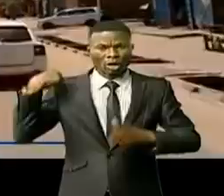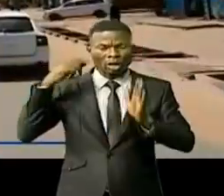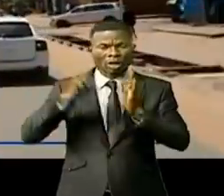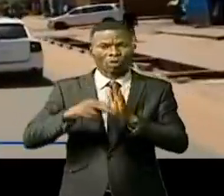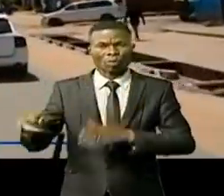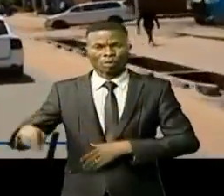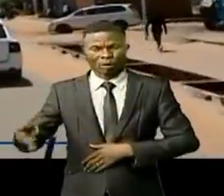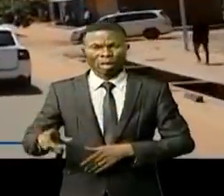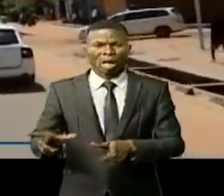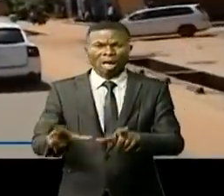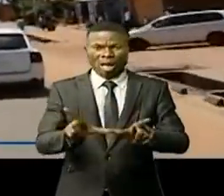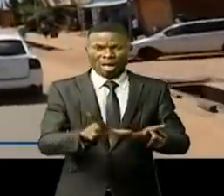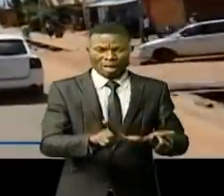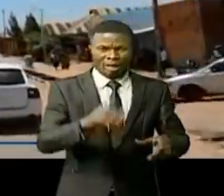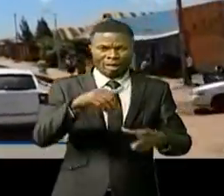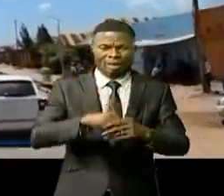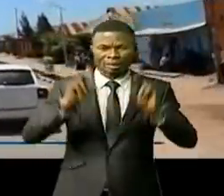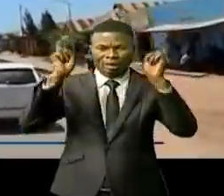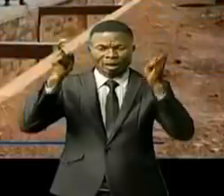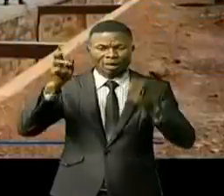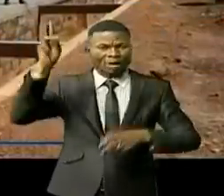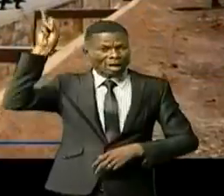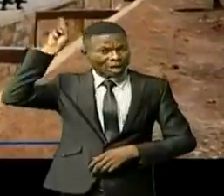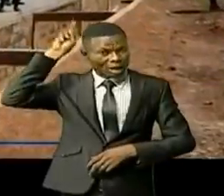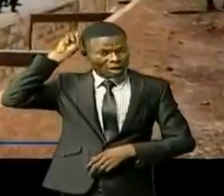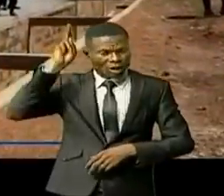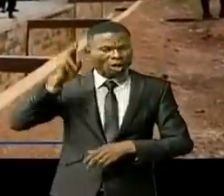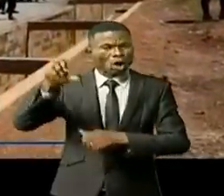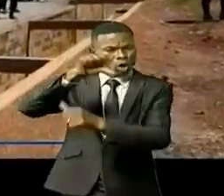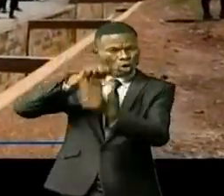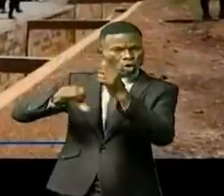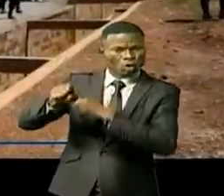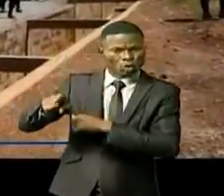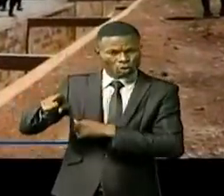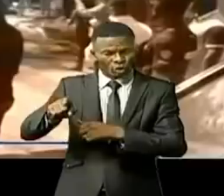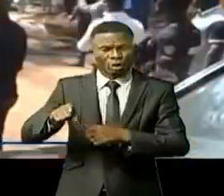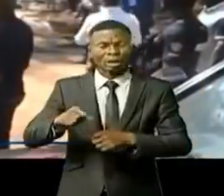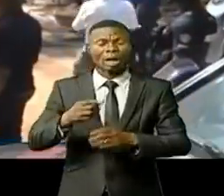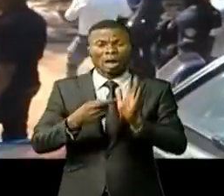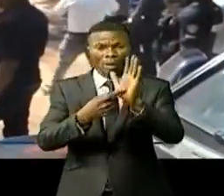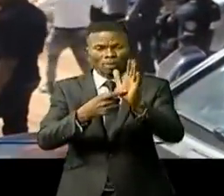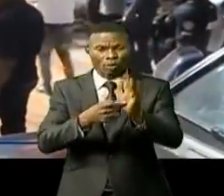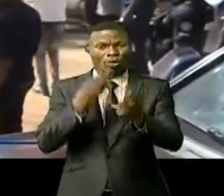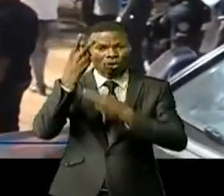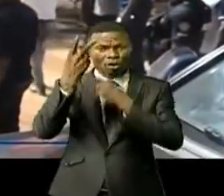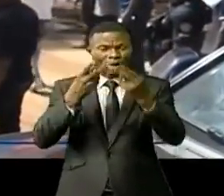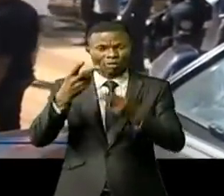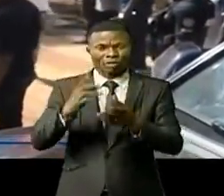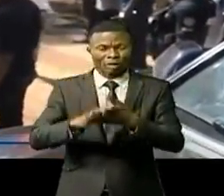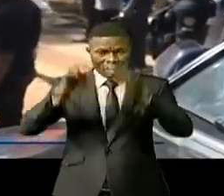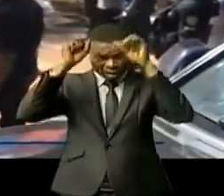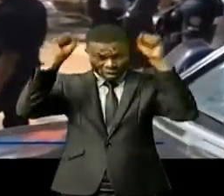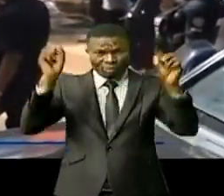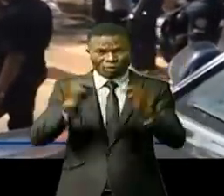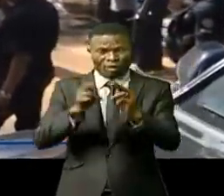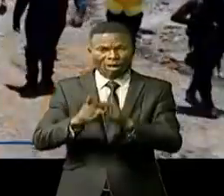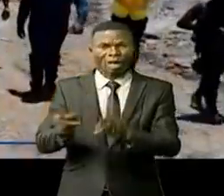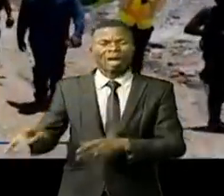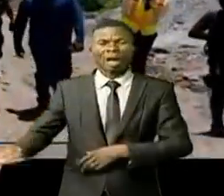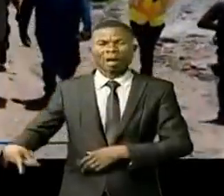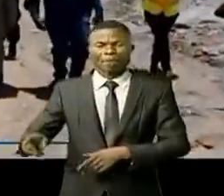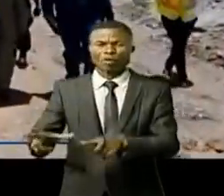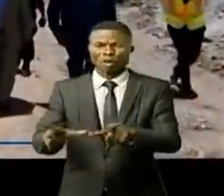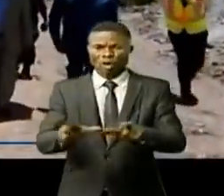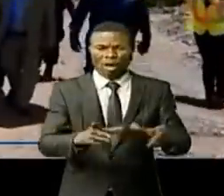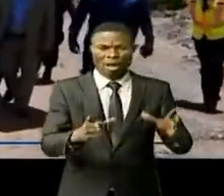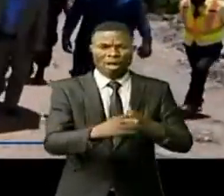provincial du Lualaba à travers la ville de Kolwezi et ses environs, c'est ce qui a justifié la ronde du président de l'Assemblée provinciale du Lualaba en compagnie